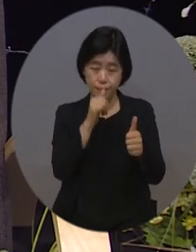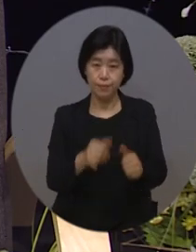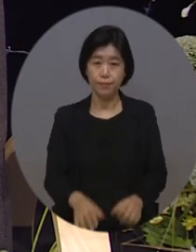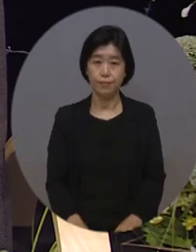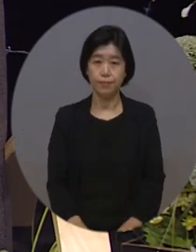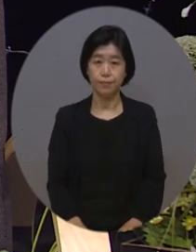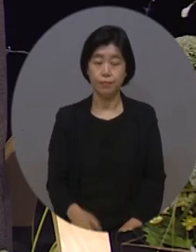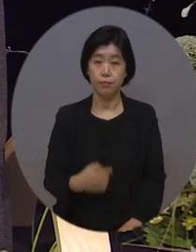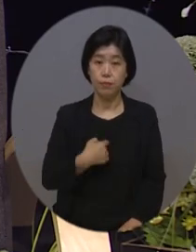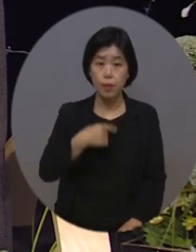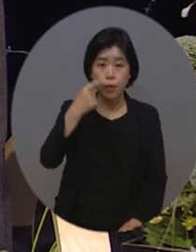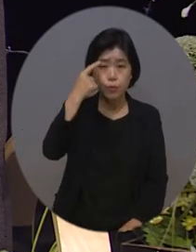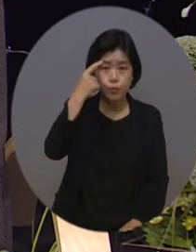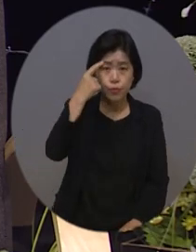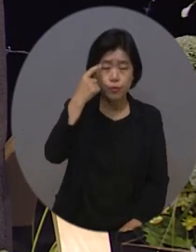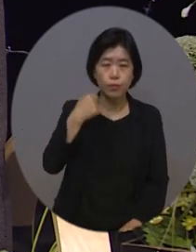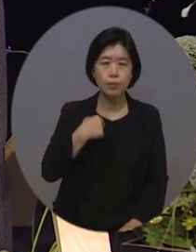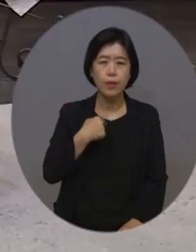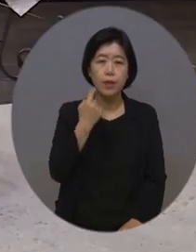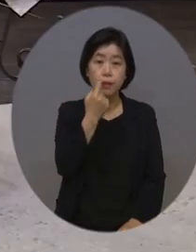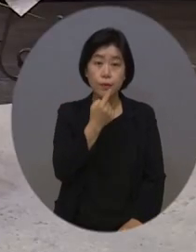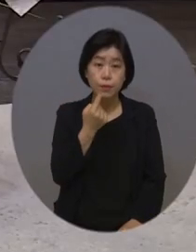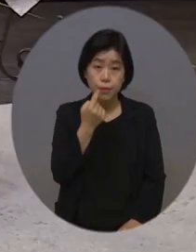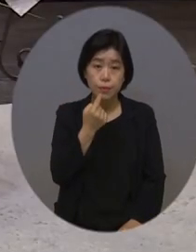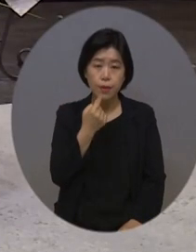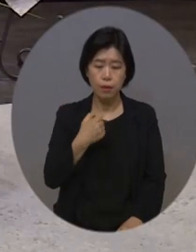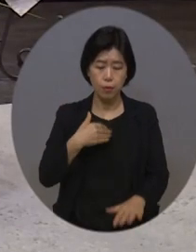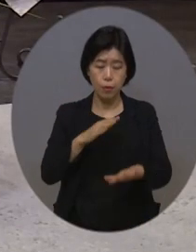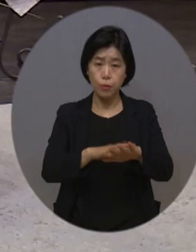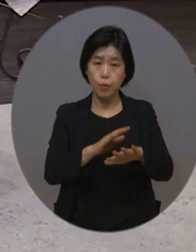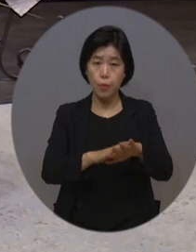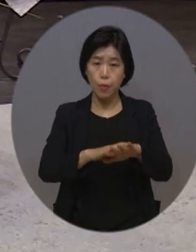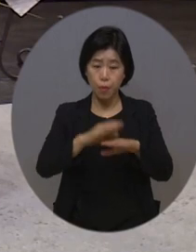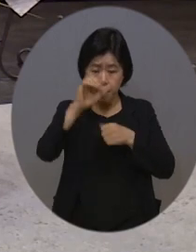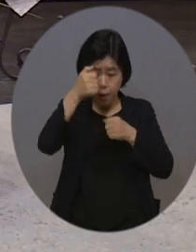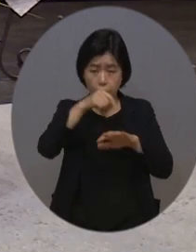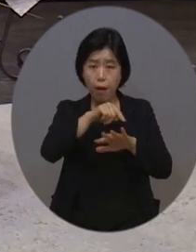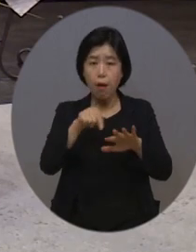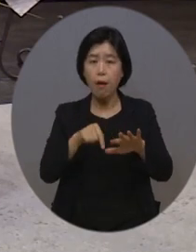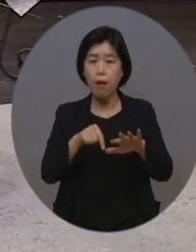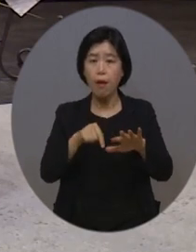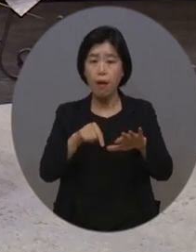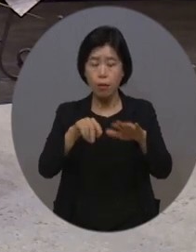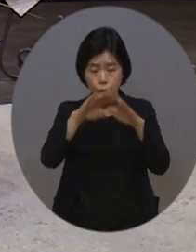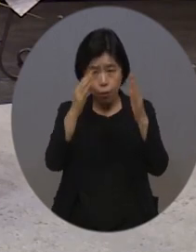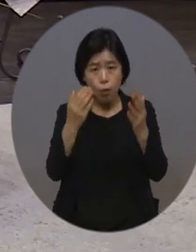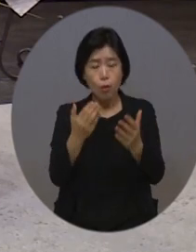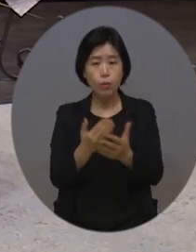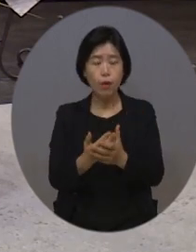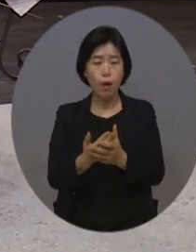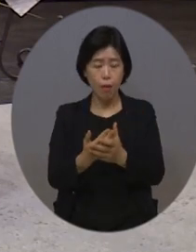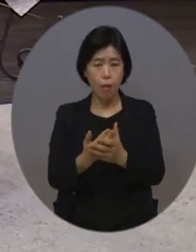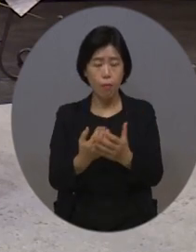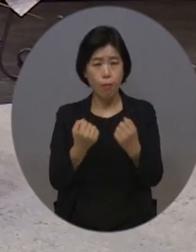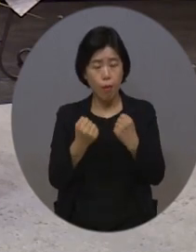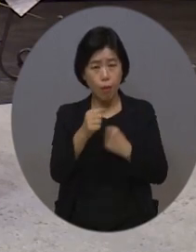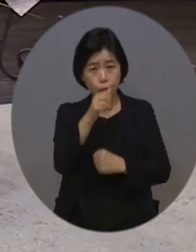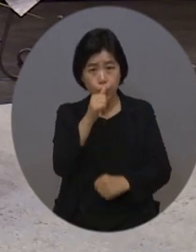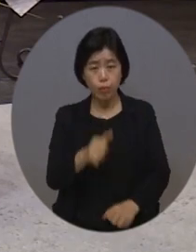나의 눈썹과 나의 입술, 내 손가락과 내 발가락은 어찌하여 성한